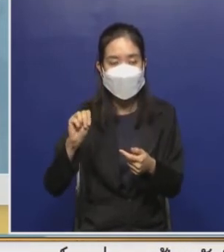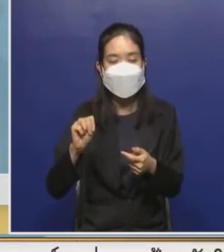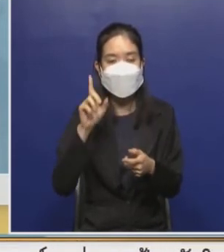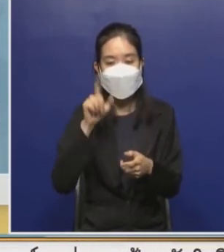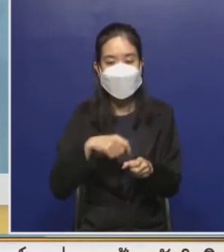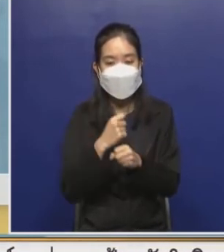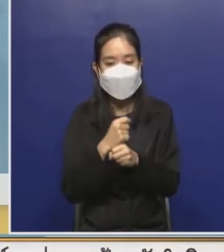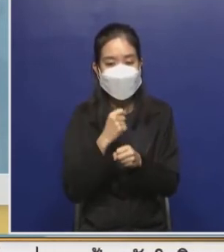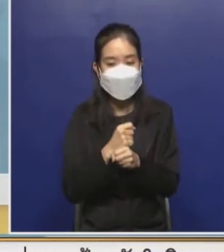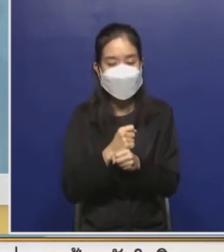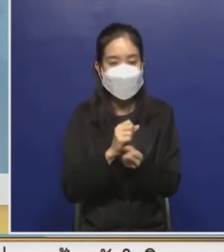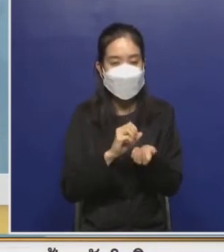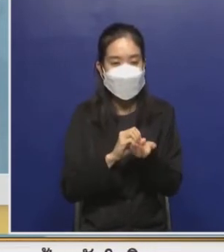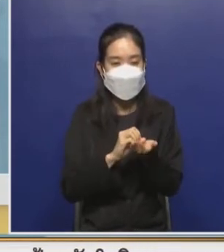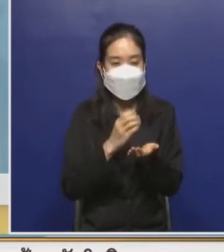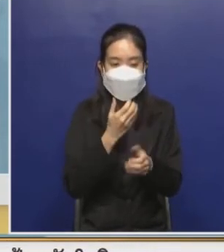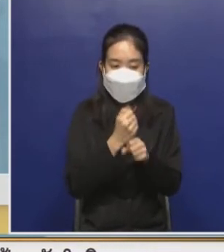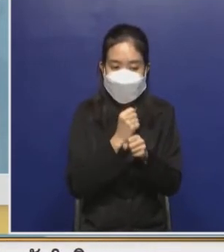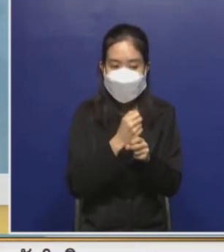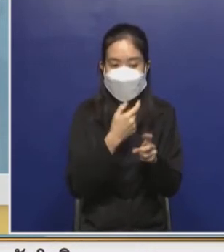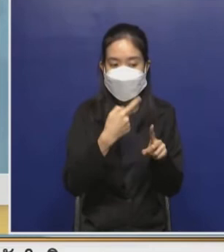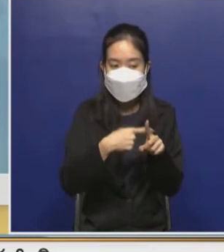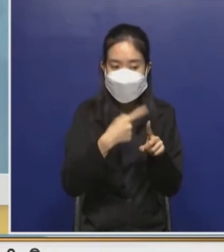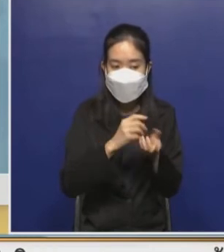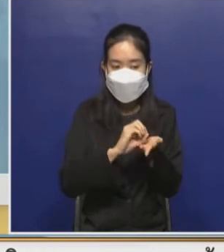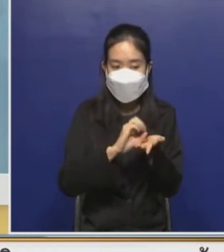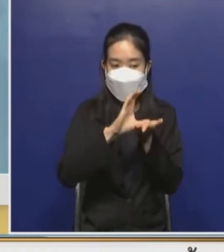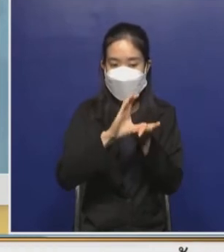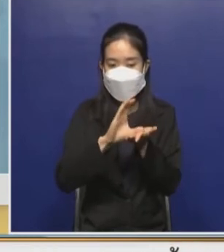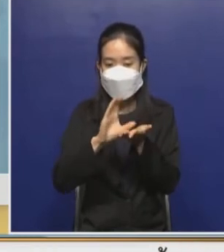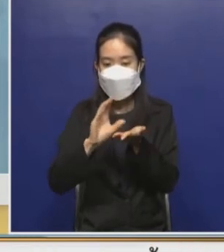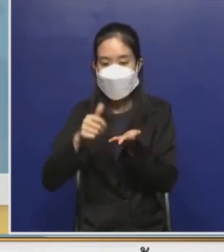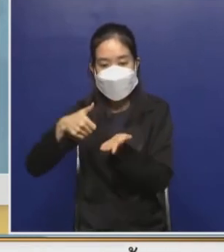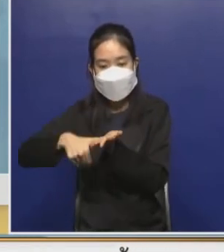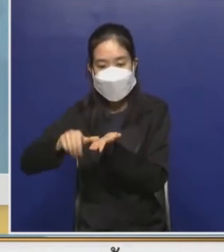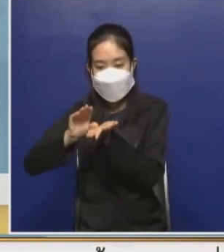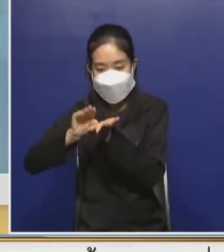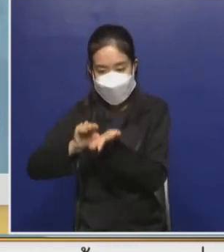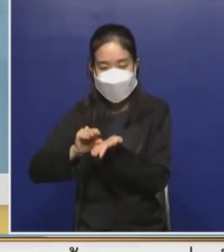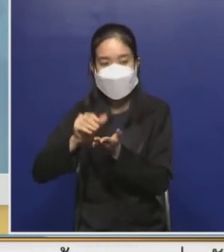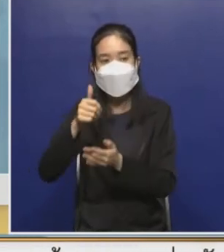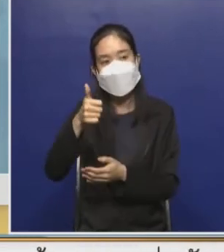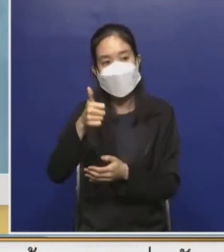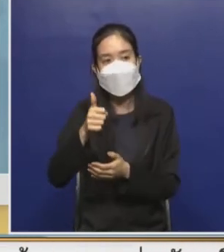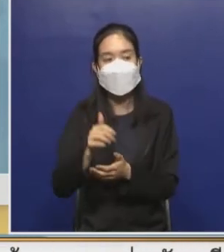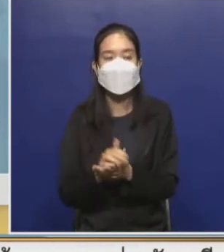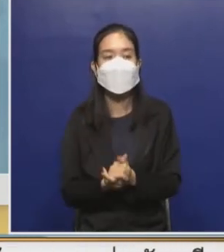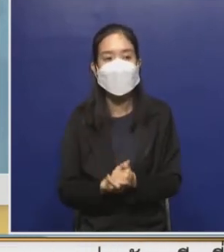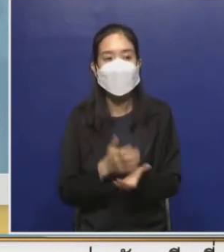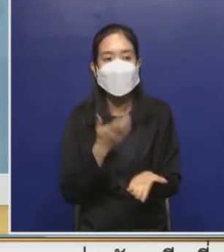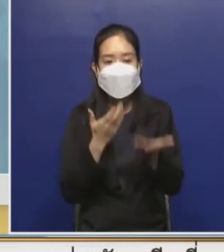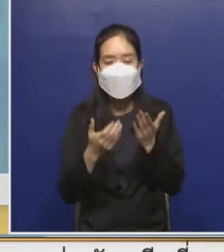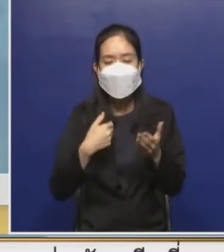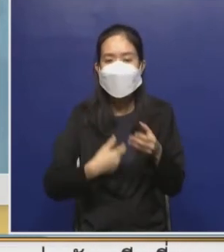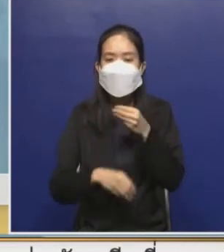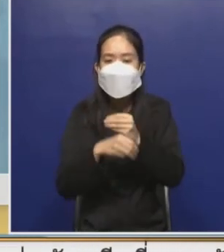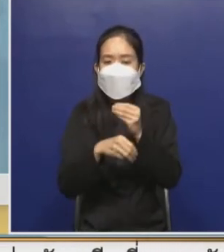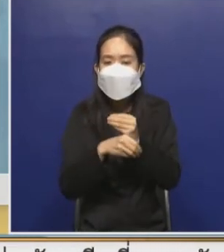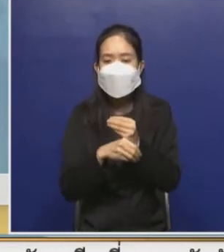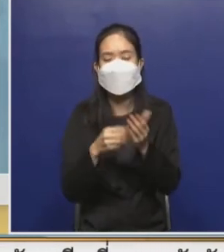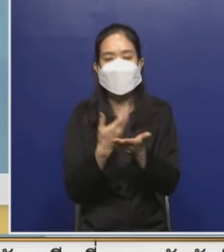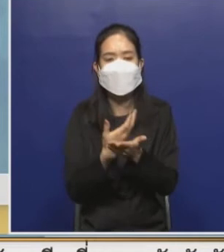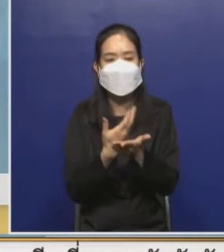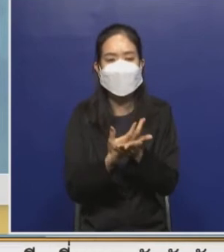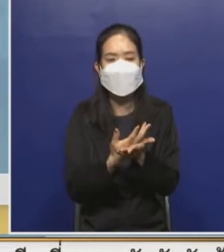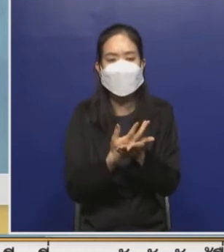ไม่ใช่นั้นนี่จะกดทพประชาชนและประเทศชาิจต่ายได้ต้องเพ่มรายได้ดวยการเพิ่มผลิตภาพไม่ใช่เพิ่มรายได้ด้